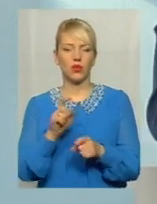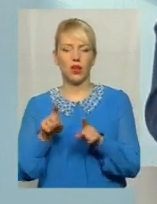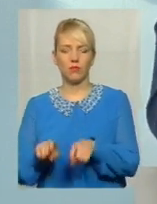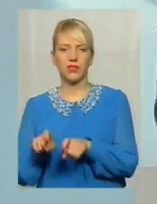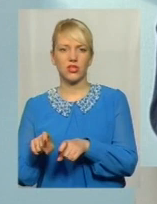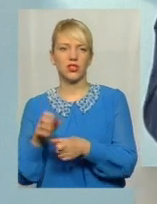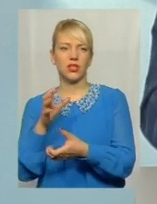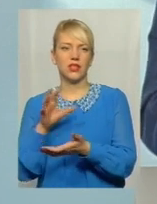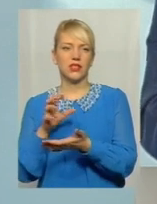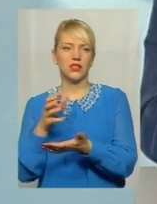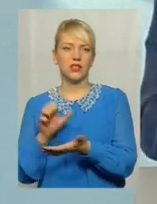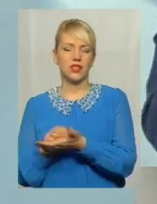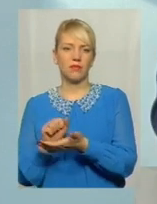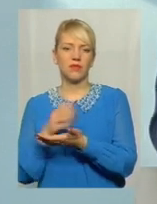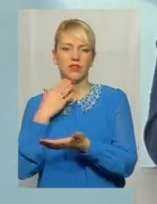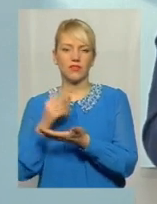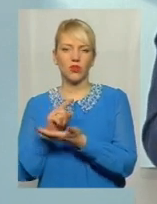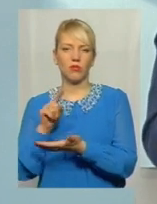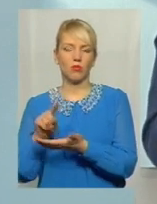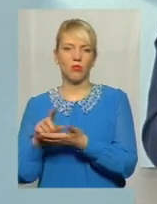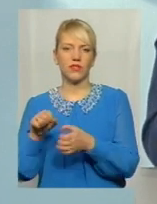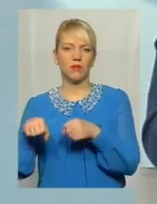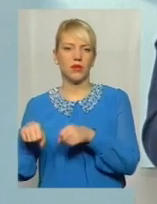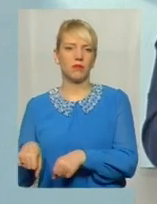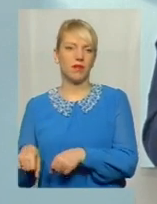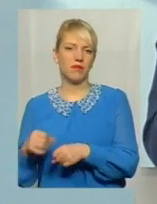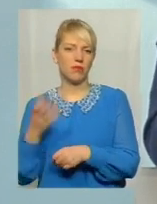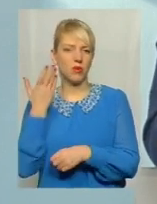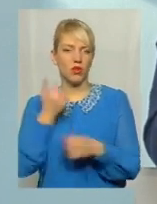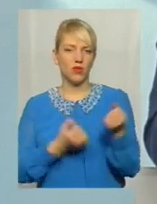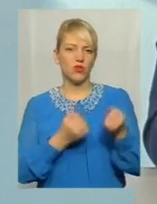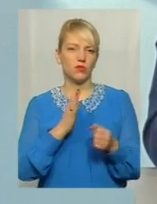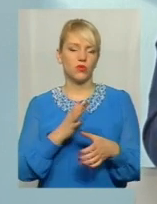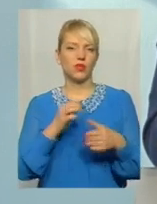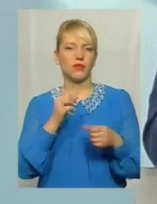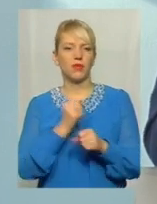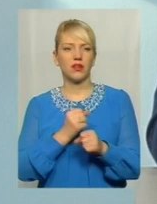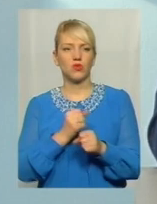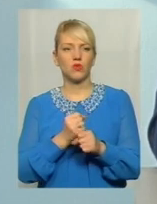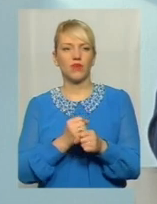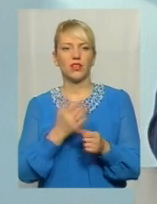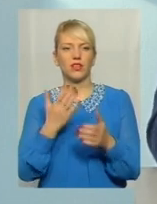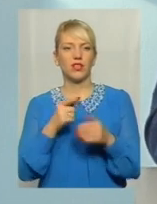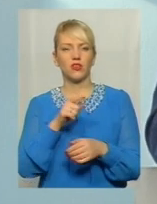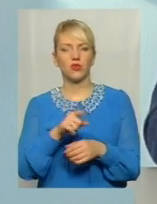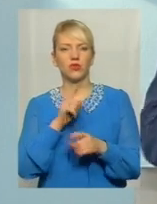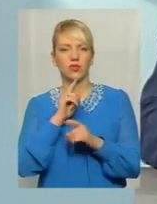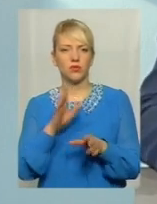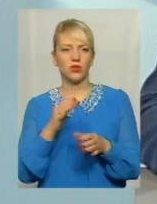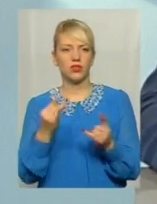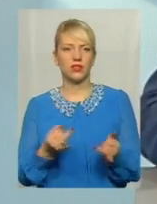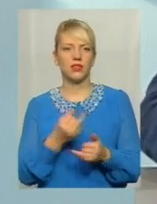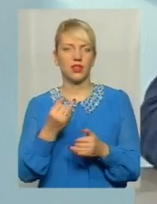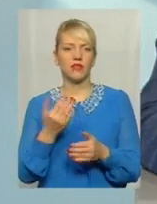своїми обов'язками і правами. Коли водій буде працювати на маршруті, якщо його не буде